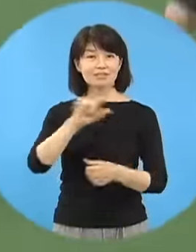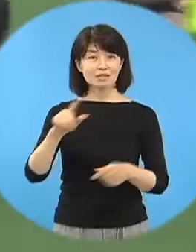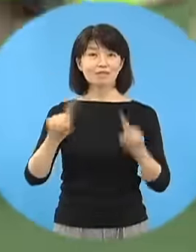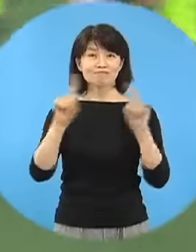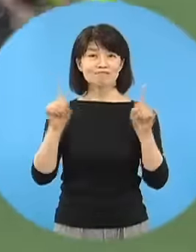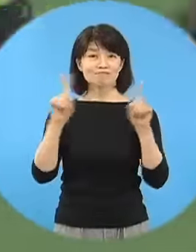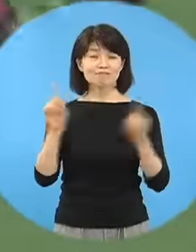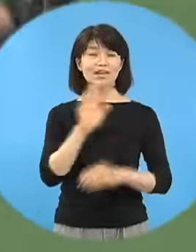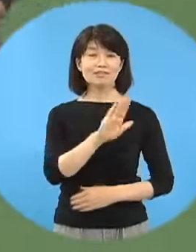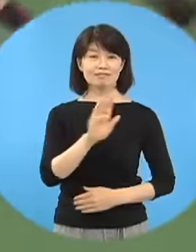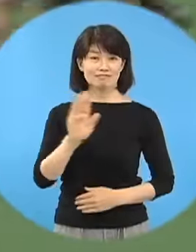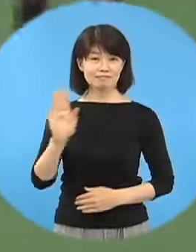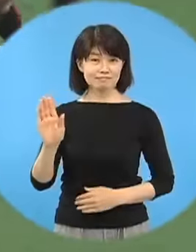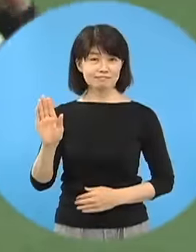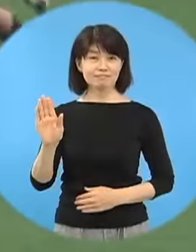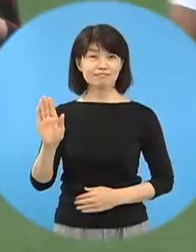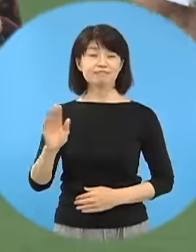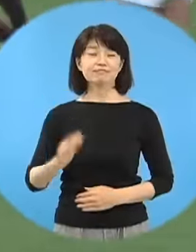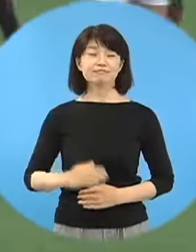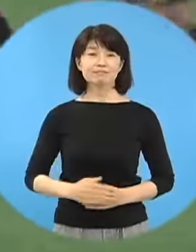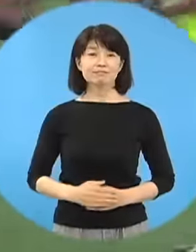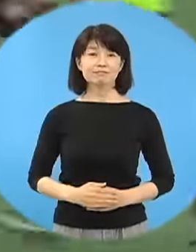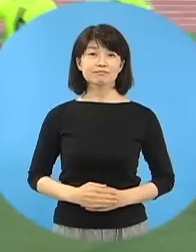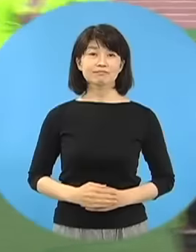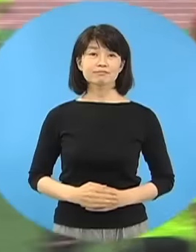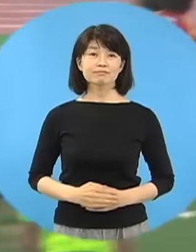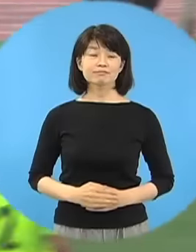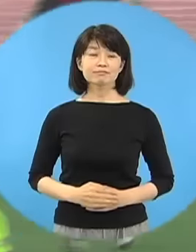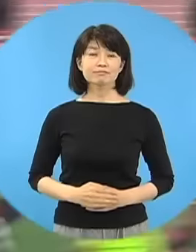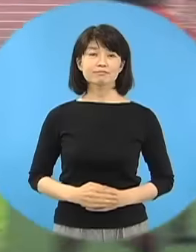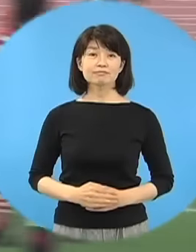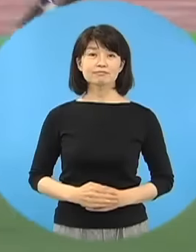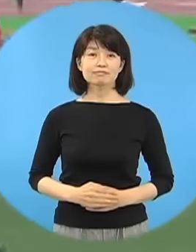ダービーマッチなど様々な催しが行われまし